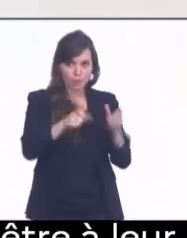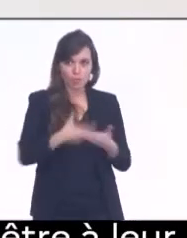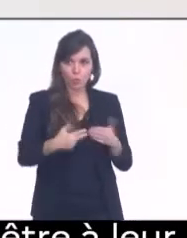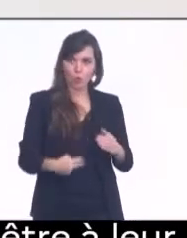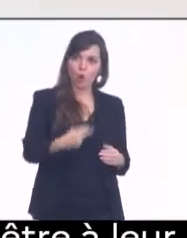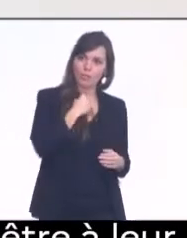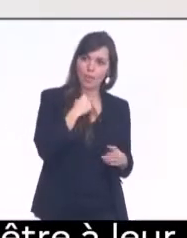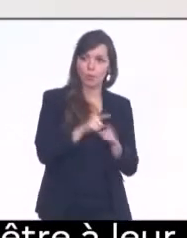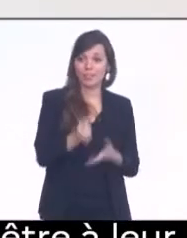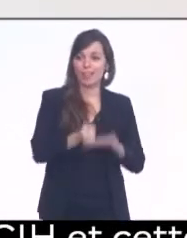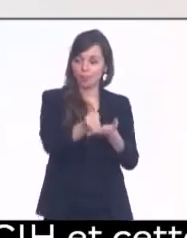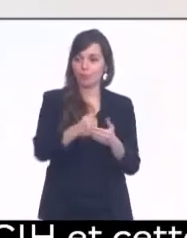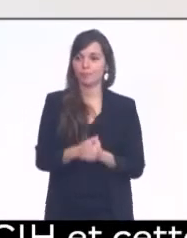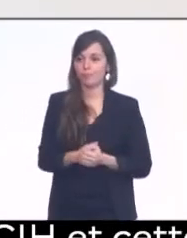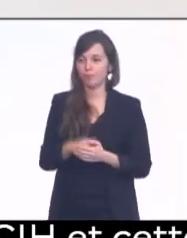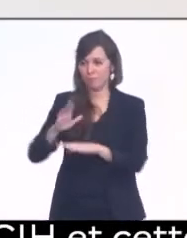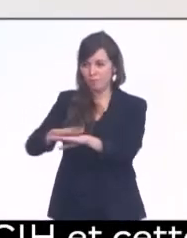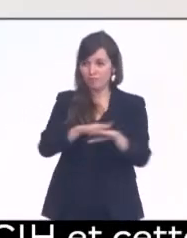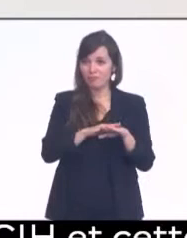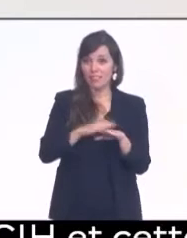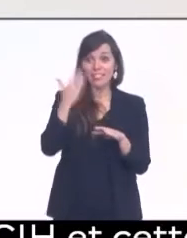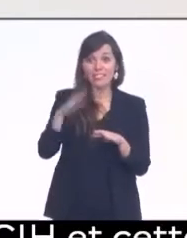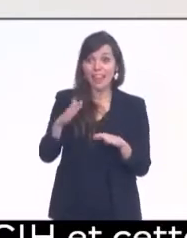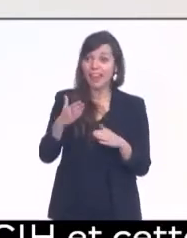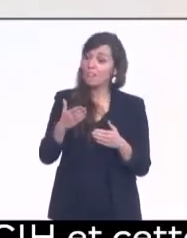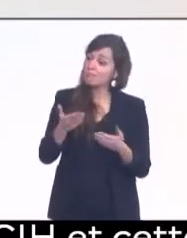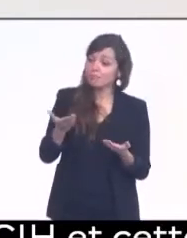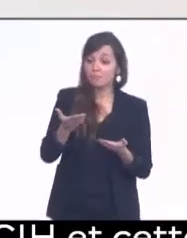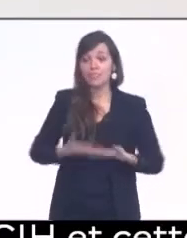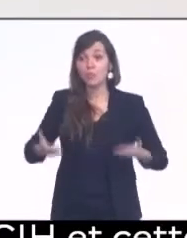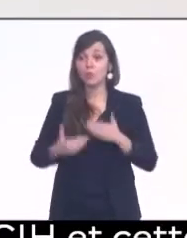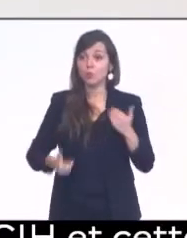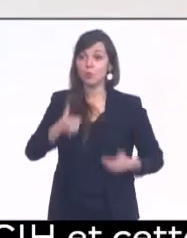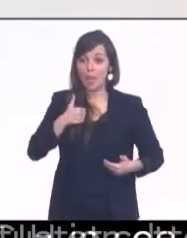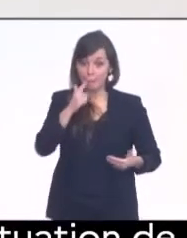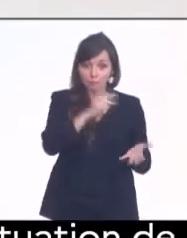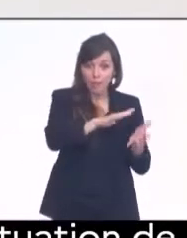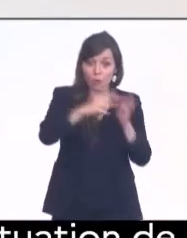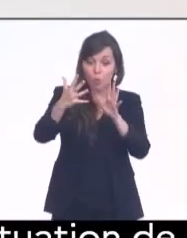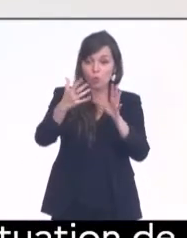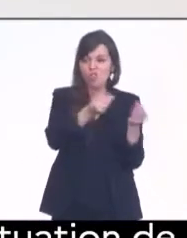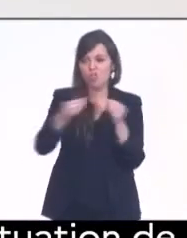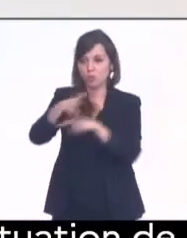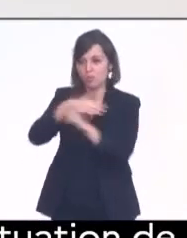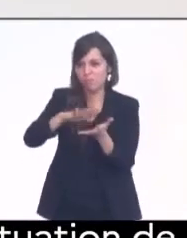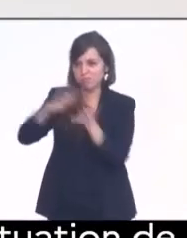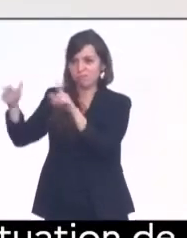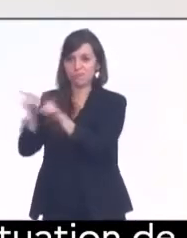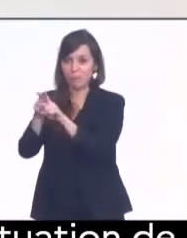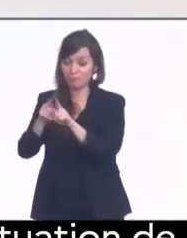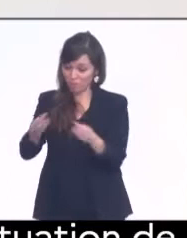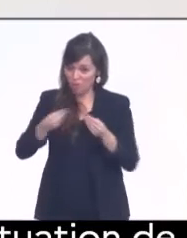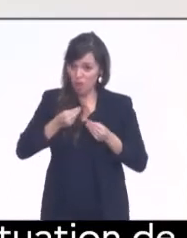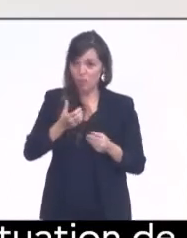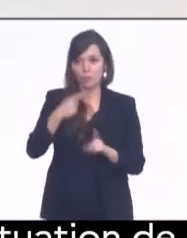Je vous rappelle tout simplement que quand les enjeux du handicap avancent, c'est toute la société qui progresse. Nous sommes tous gagnants et nous